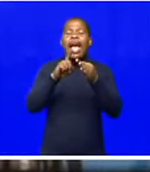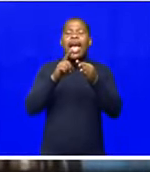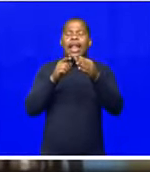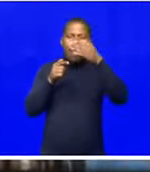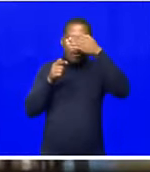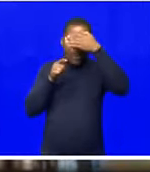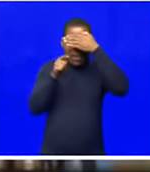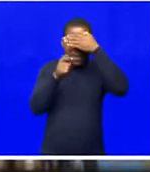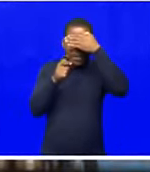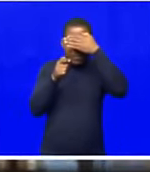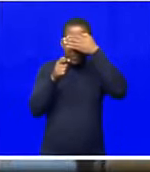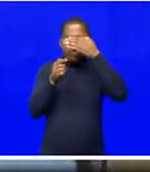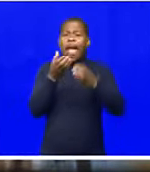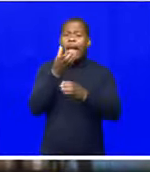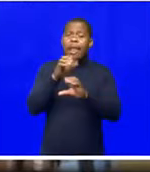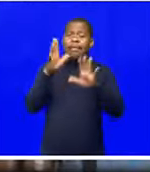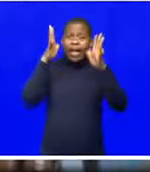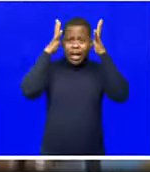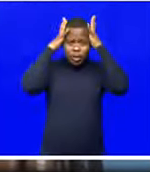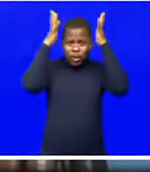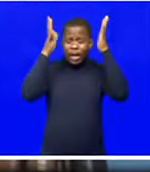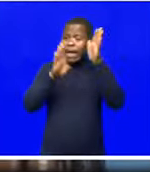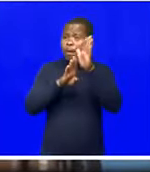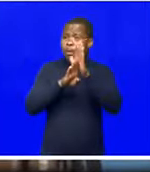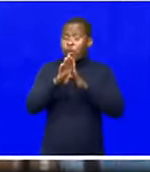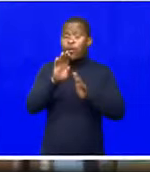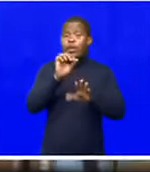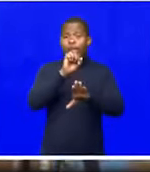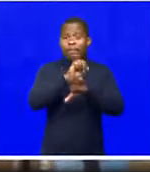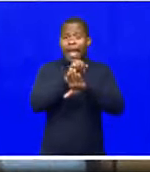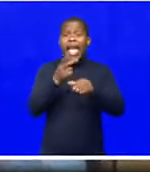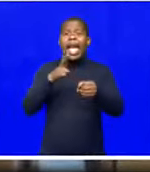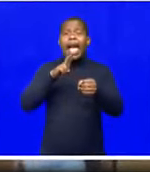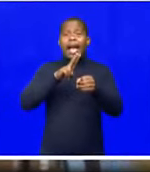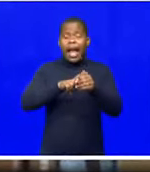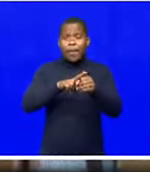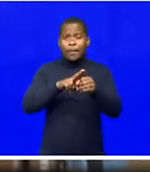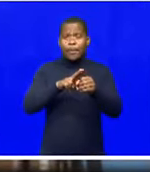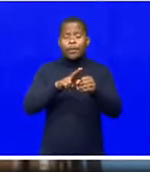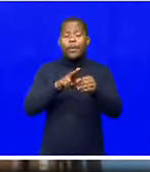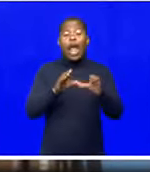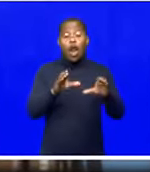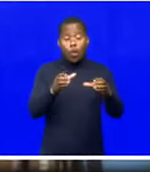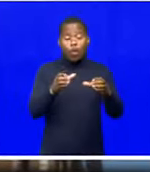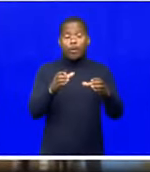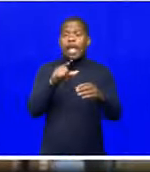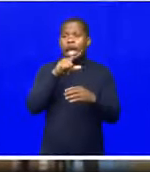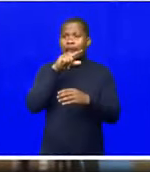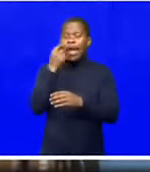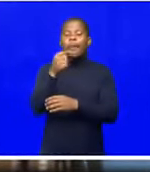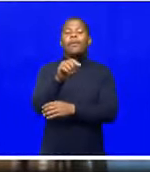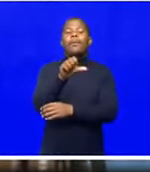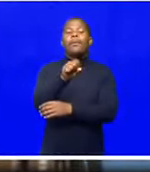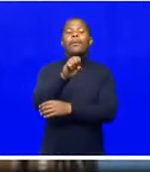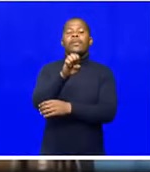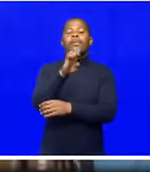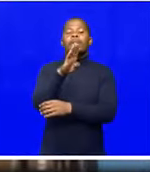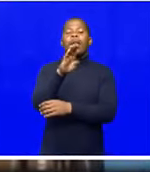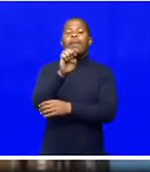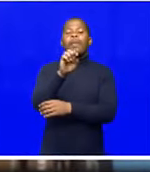embili lokuhle ke siyadichenya ngasebenta ngoba uthatha abantu labe balapha labe bangeke bente